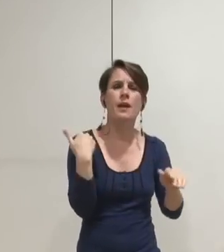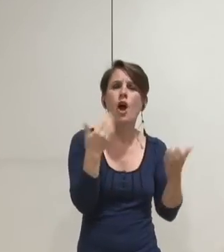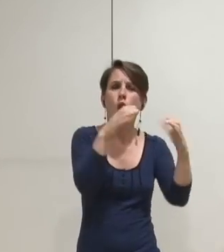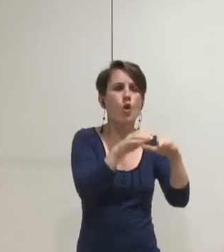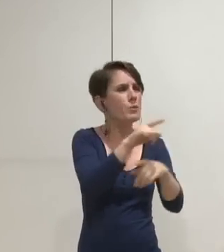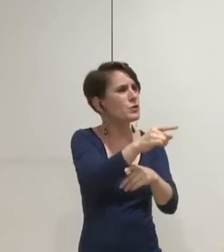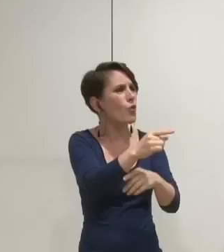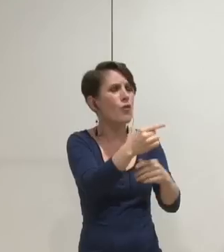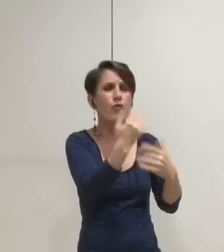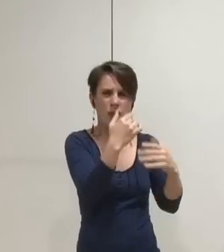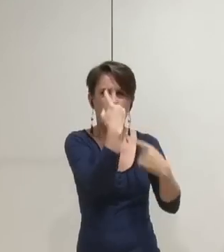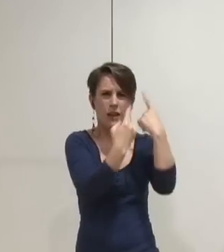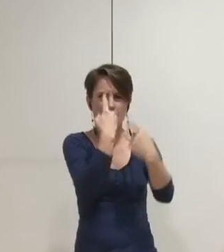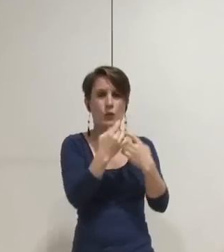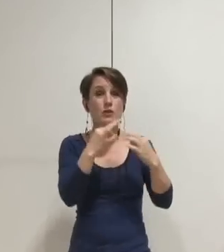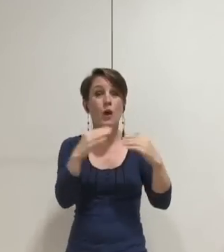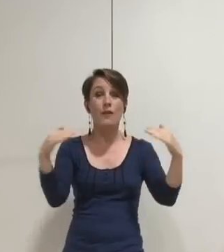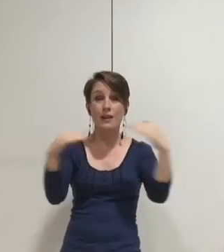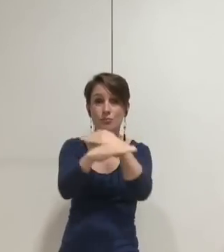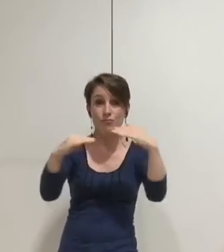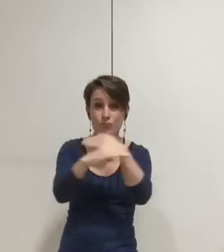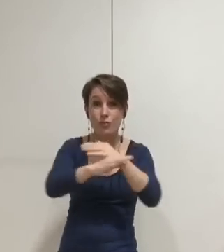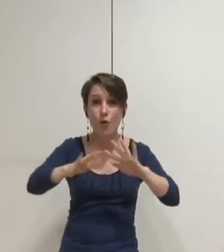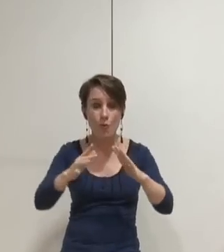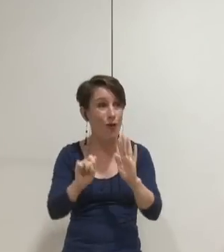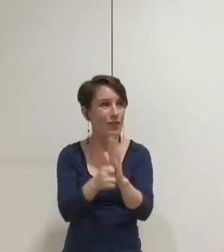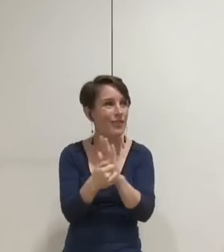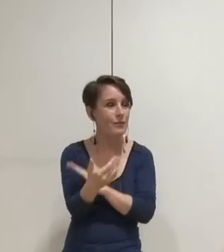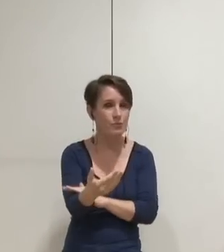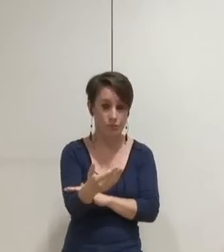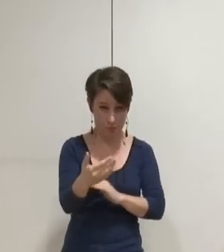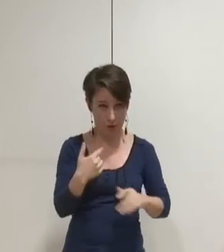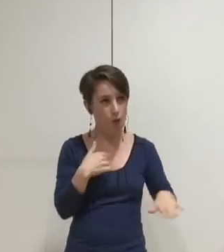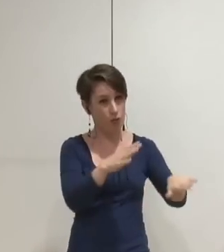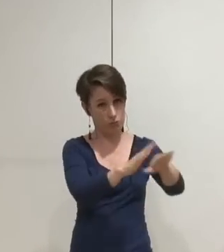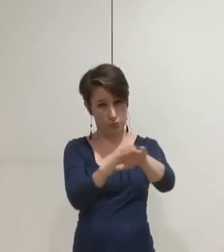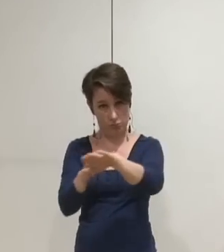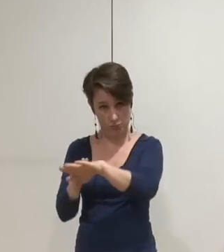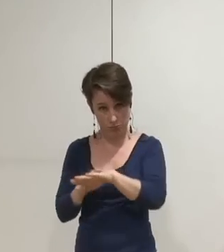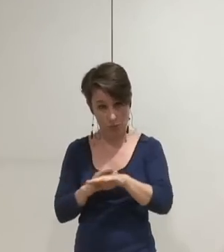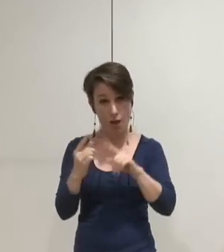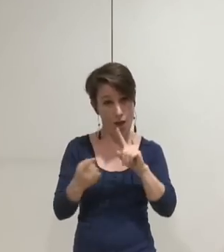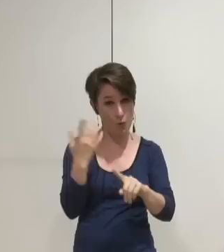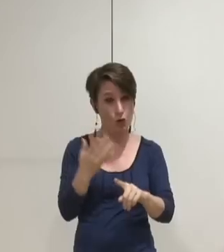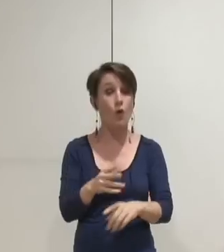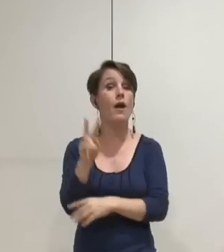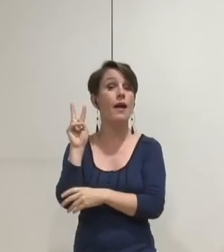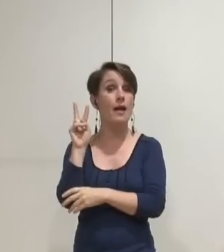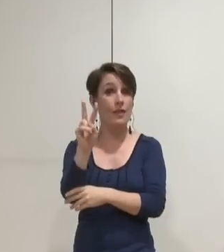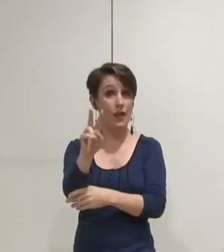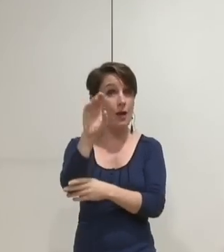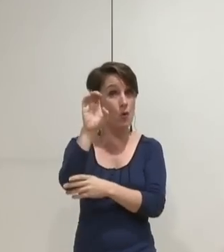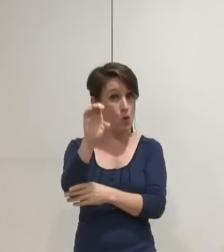de circulation je rappelle un un élément important le tram E donc sur le